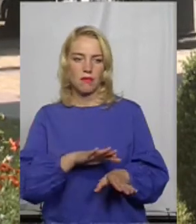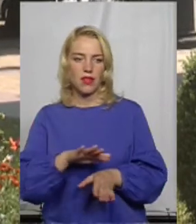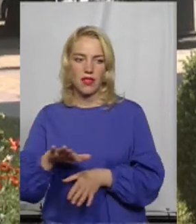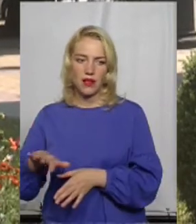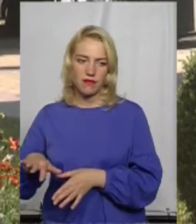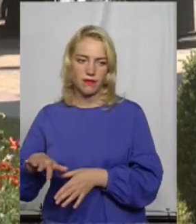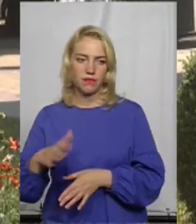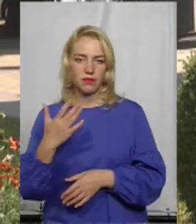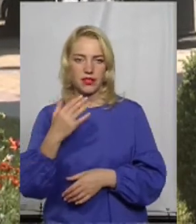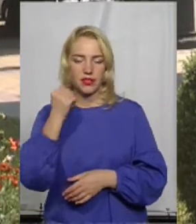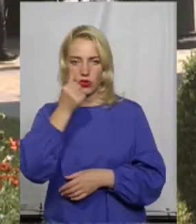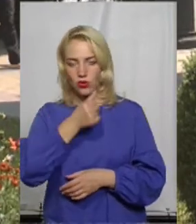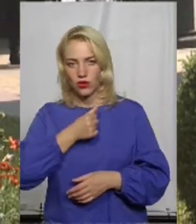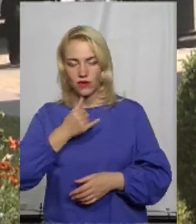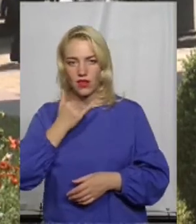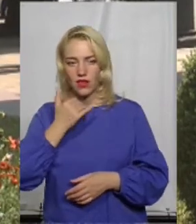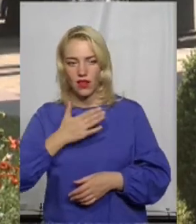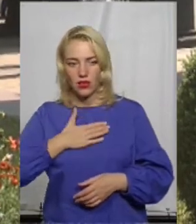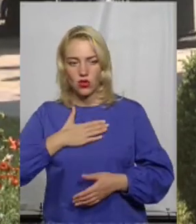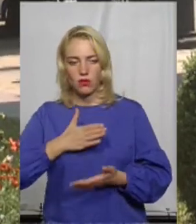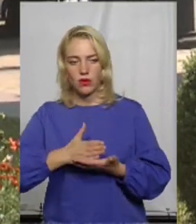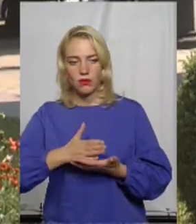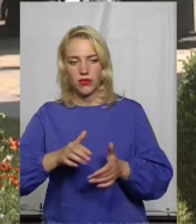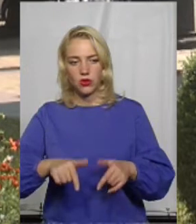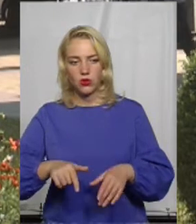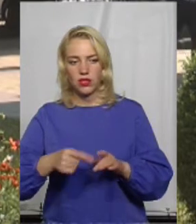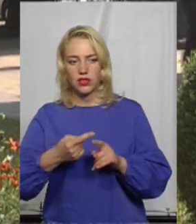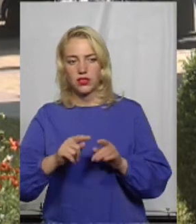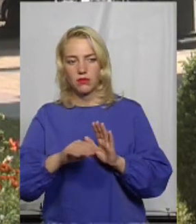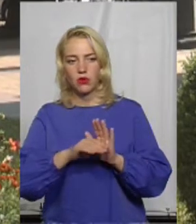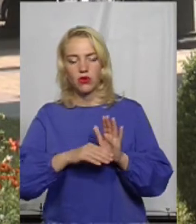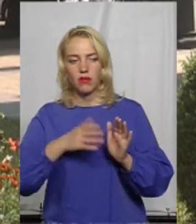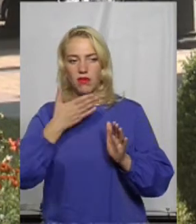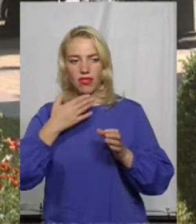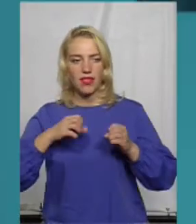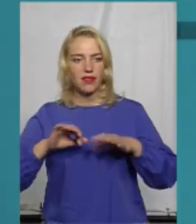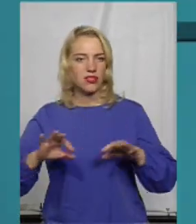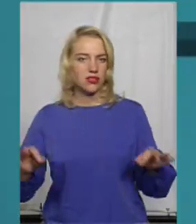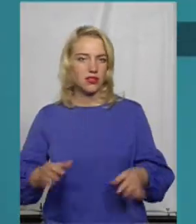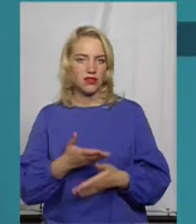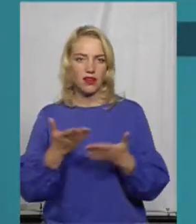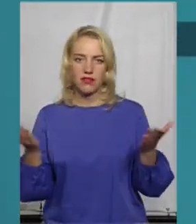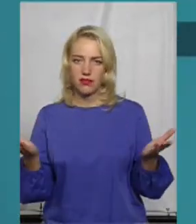Вже минув 5-й рік нашого перебування, тому ця програма не вирішується ніяким чином.